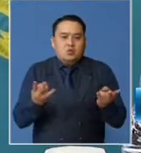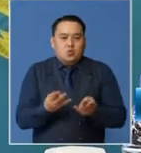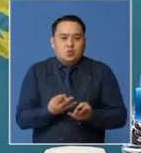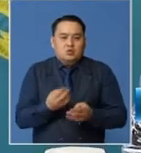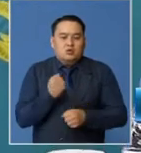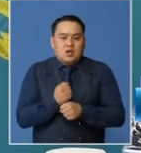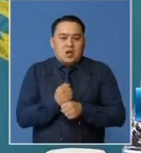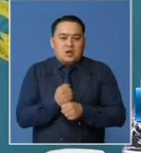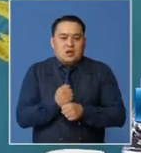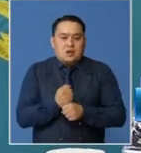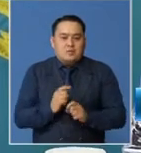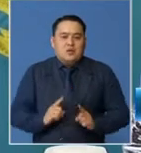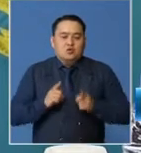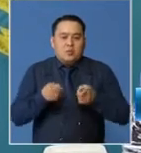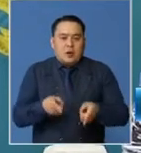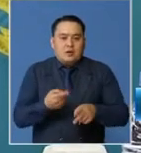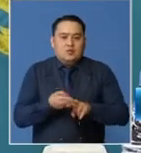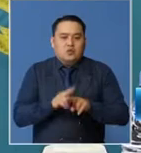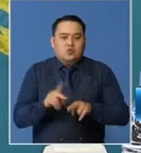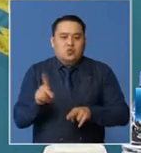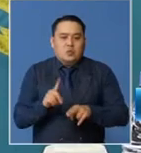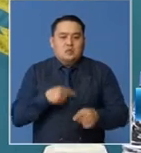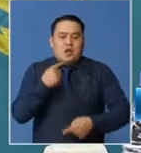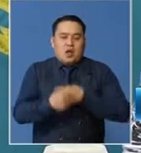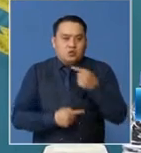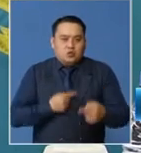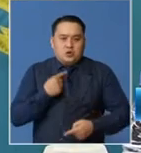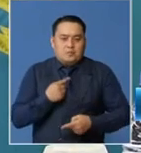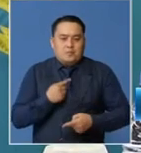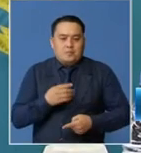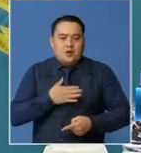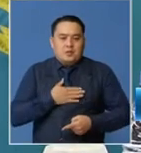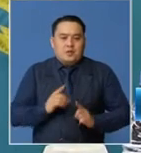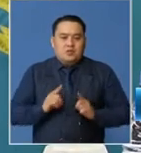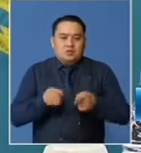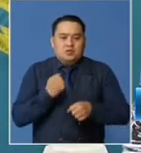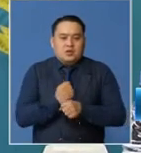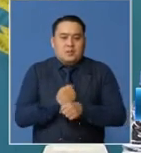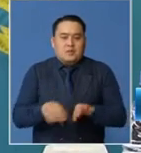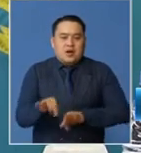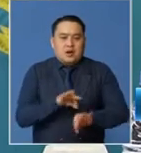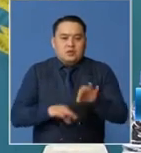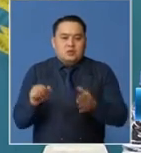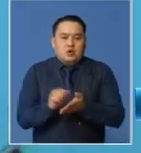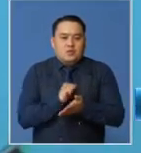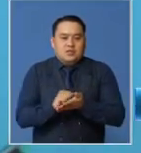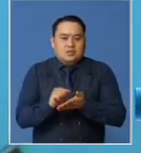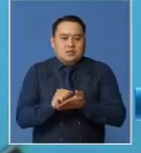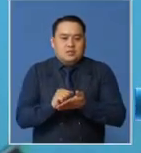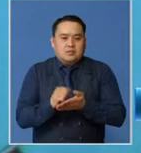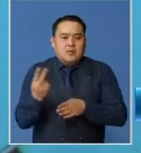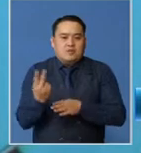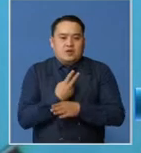предусматриваем и приступаем для того, чтобы в последующем уже приступить к разработке проектно-сметной документации. По